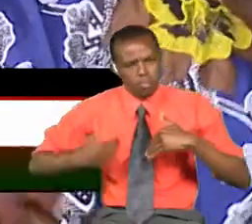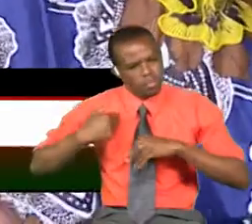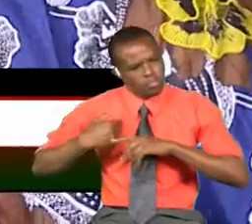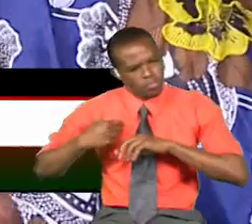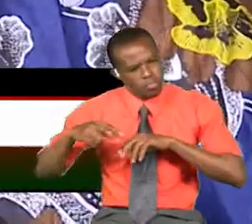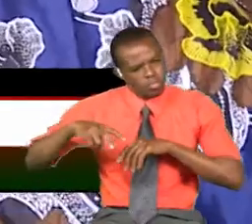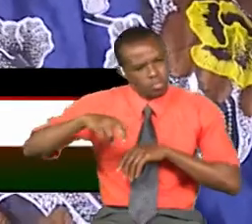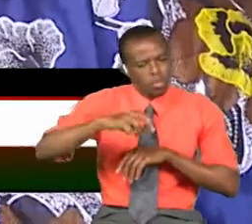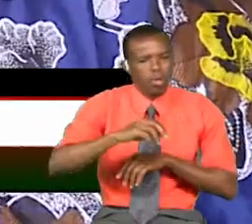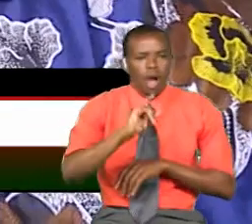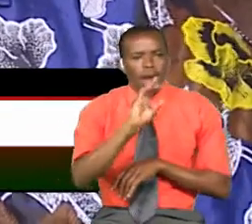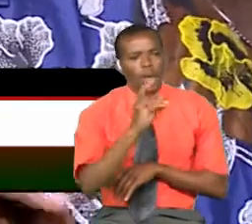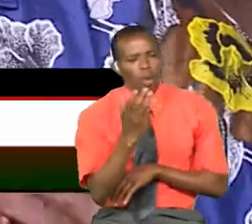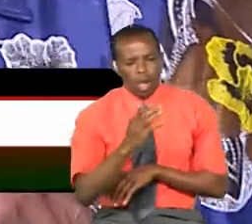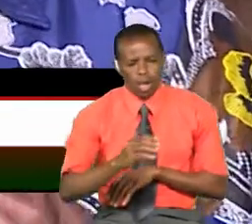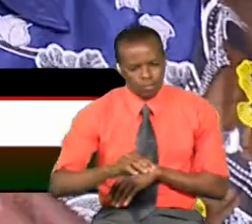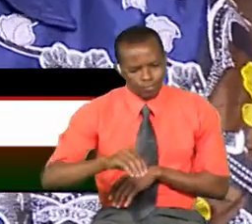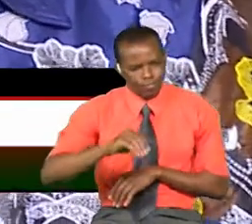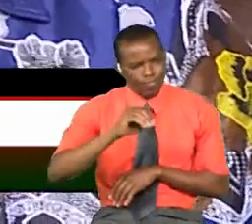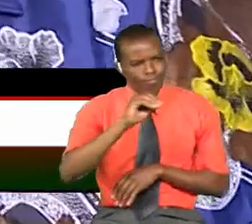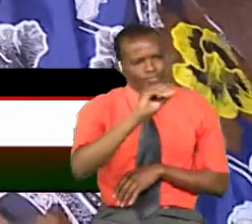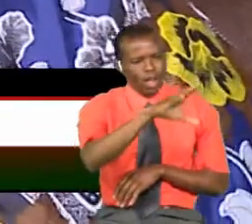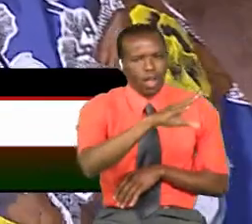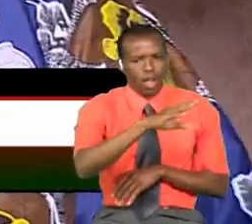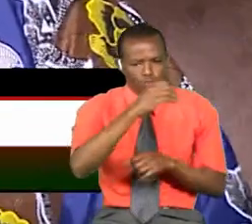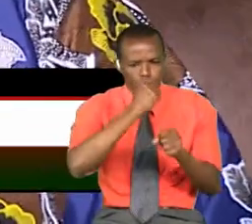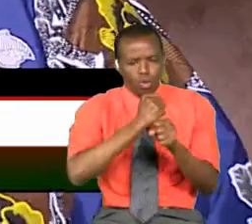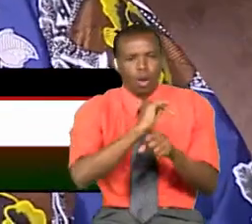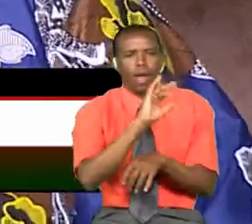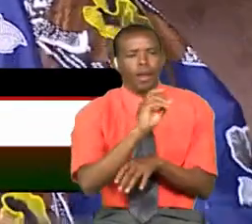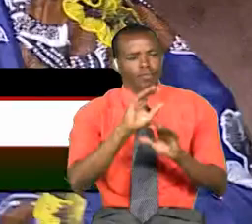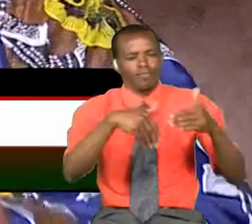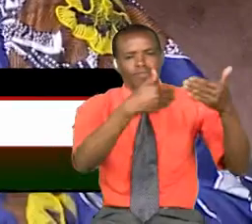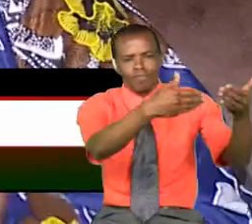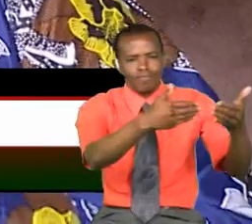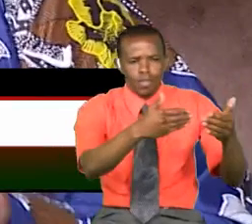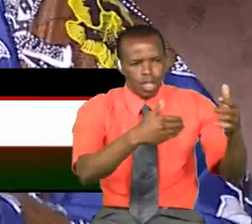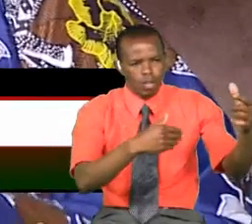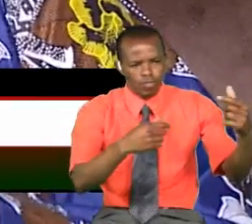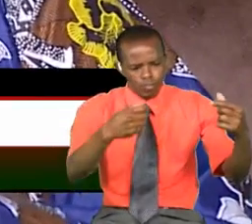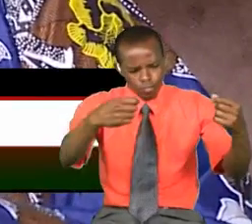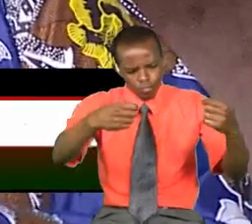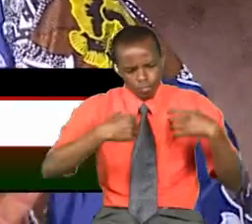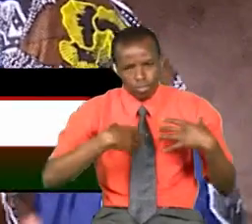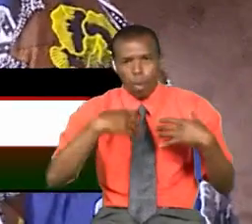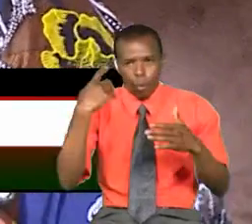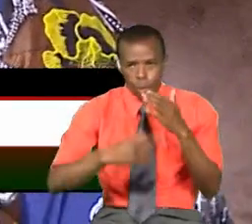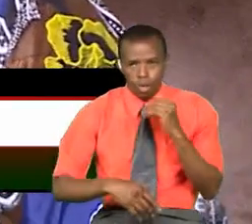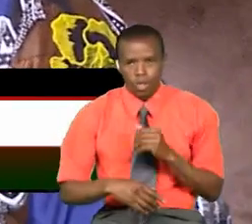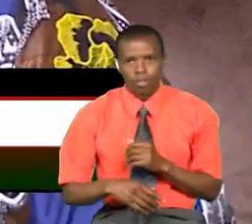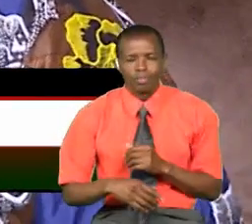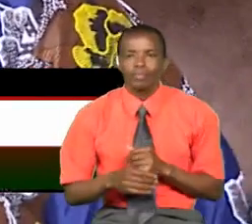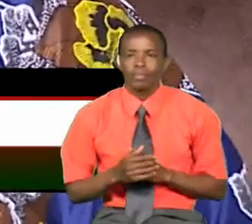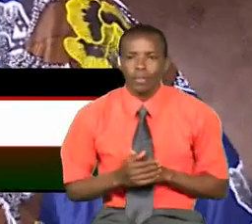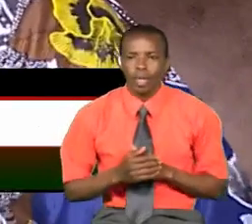wapi kitambulisho? Nikamtolea kitambulisho changu cha kazini. Nani akaniambia kabisa wazi